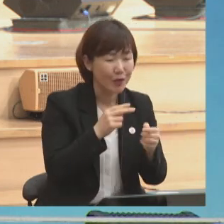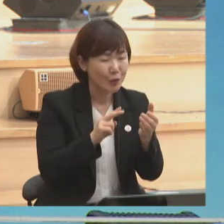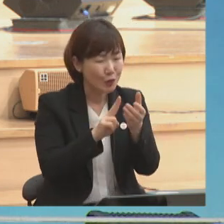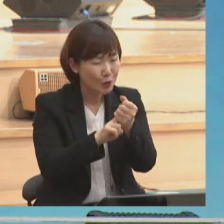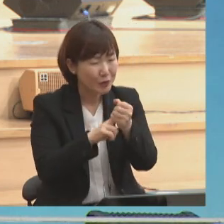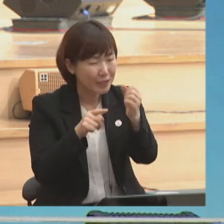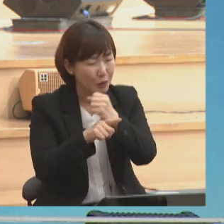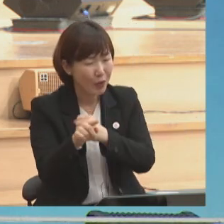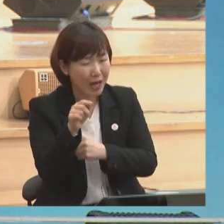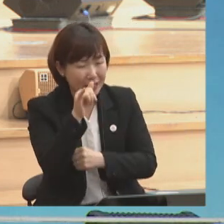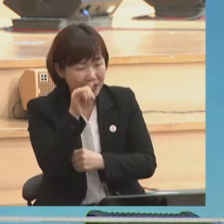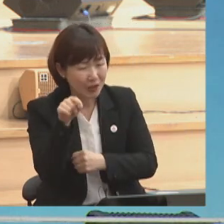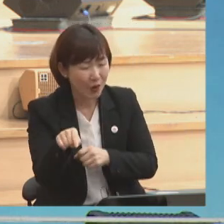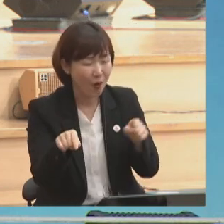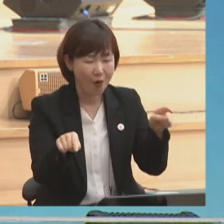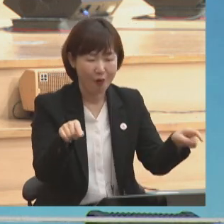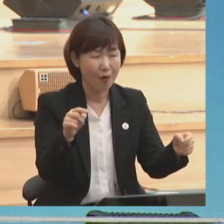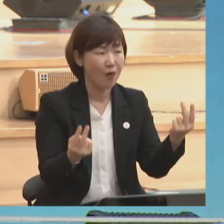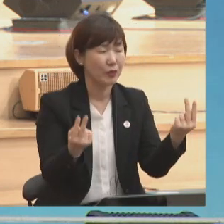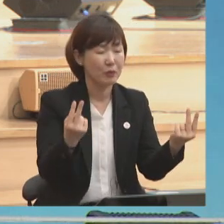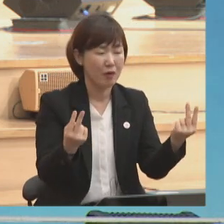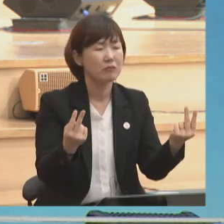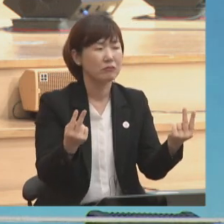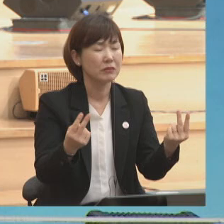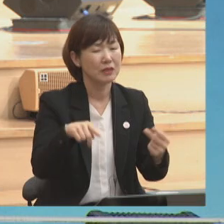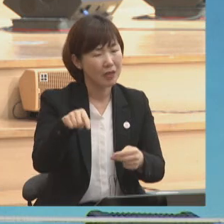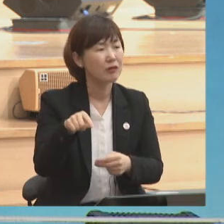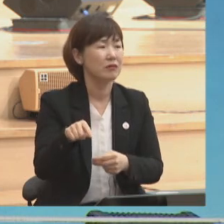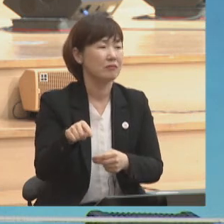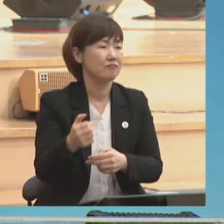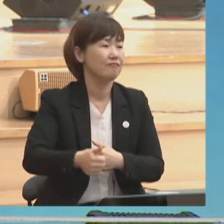아니요. 당연히 의도가 있어야 돼요.